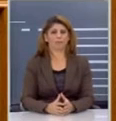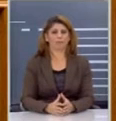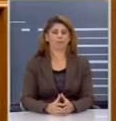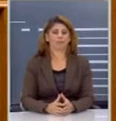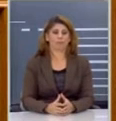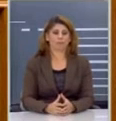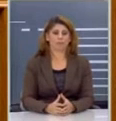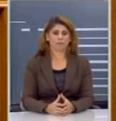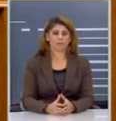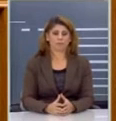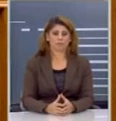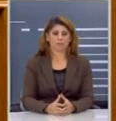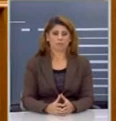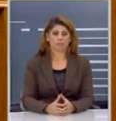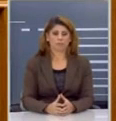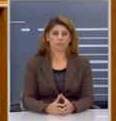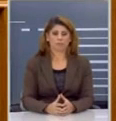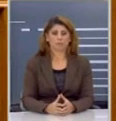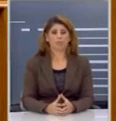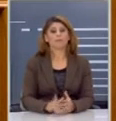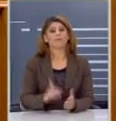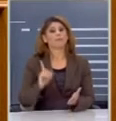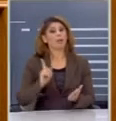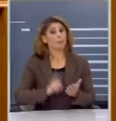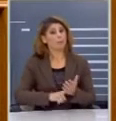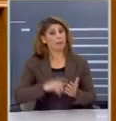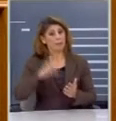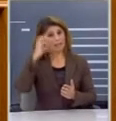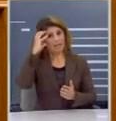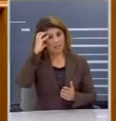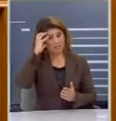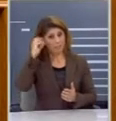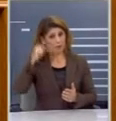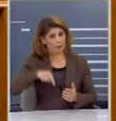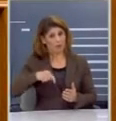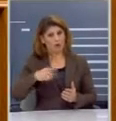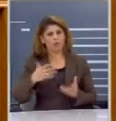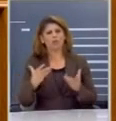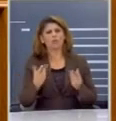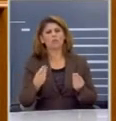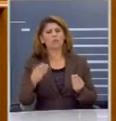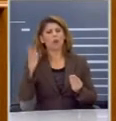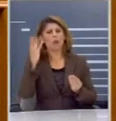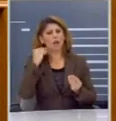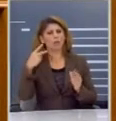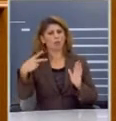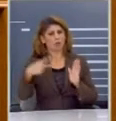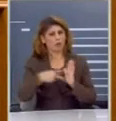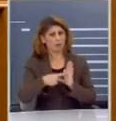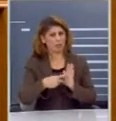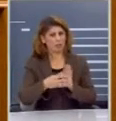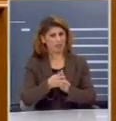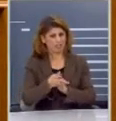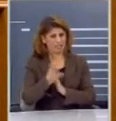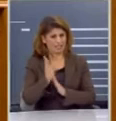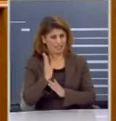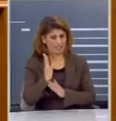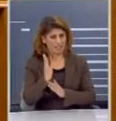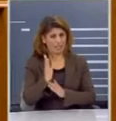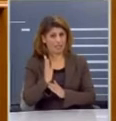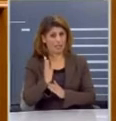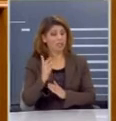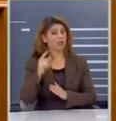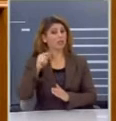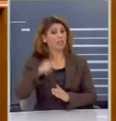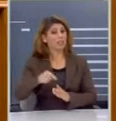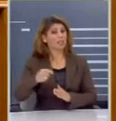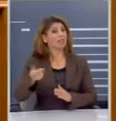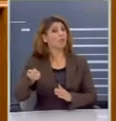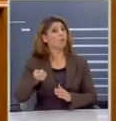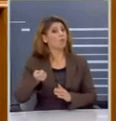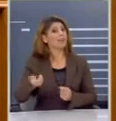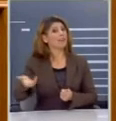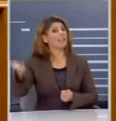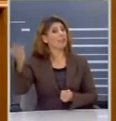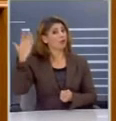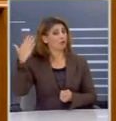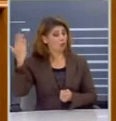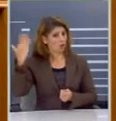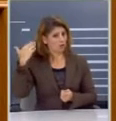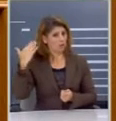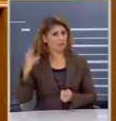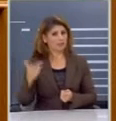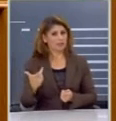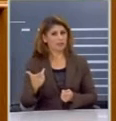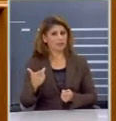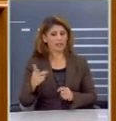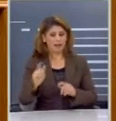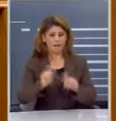Και πρέπει να θυμίσω εδώ, επειδή άκουσα πολλά για το 2014, ότι εκείνο που έγινε τότε ήταν ότι στήθηκε